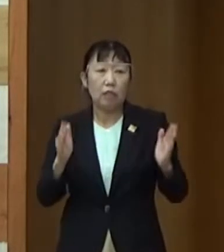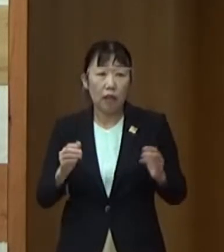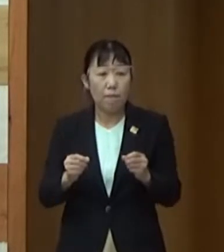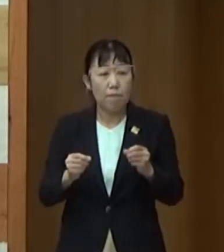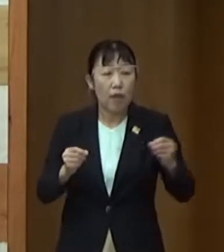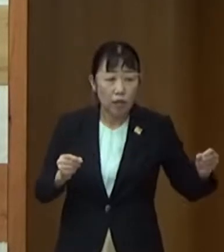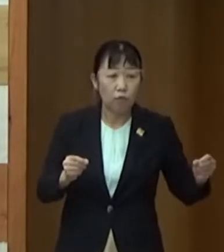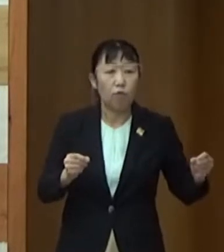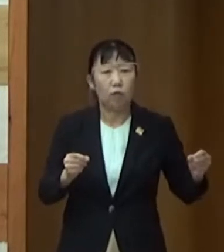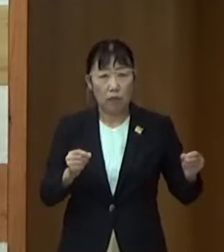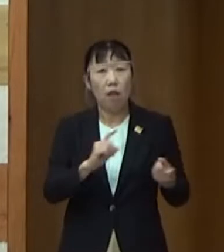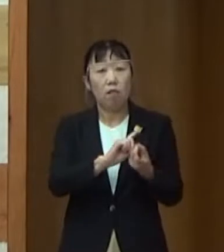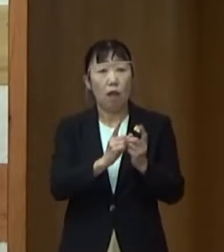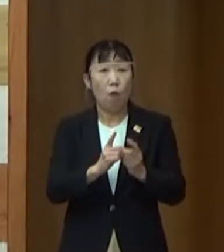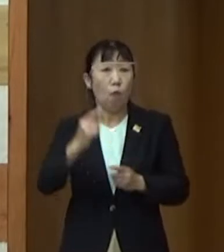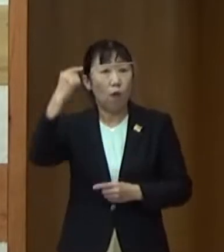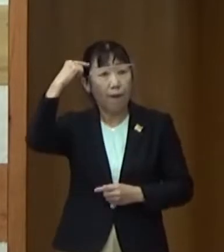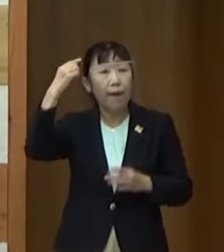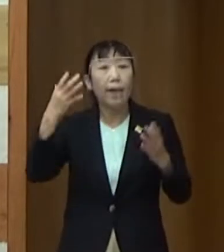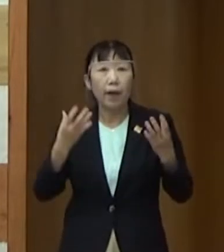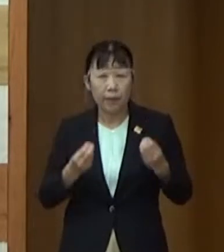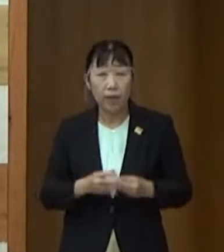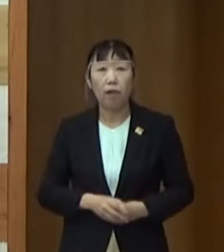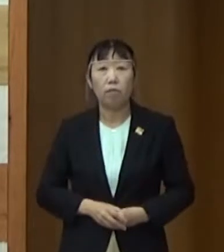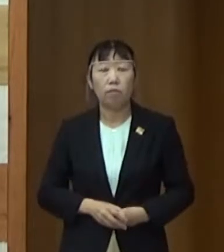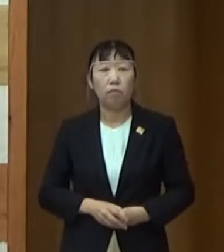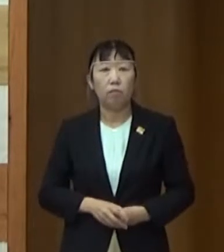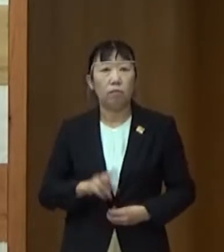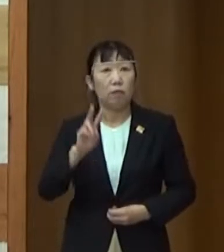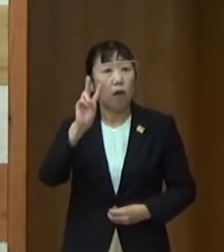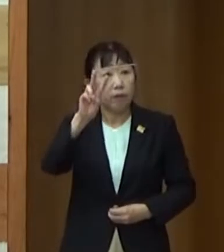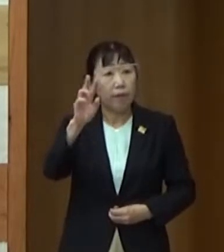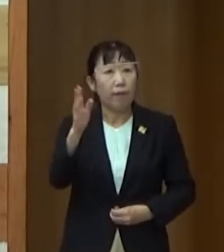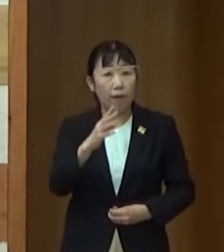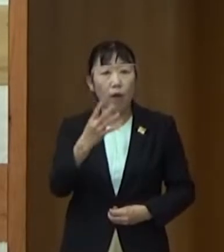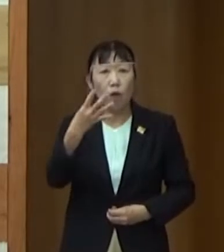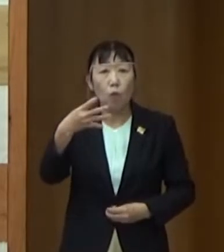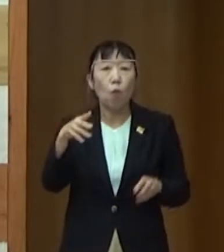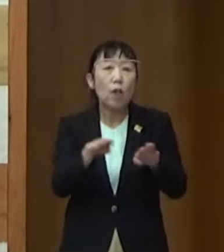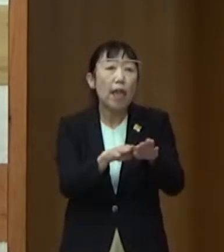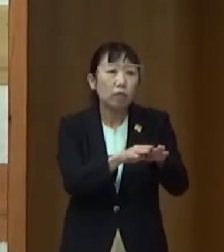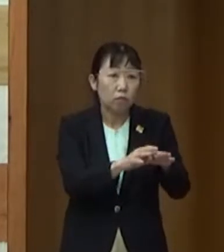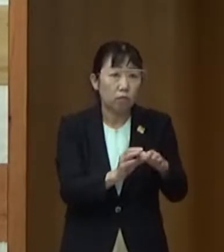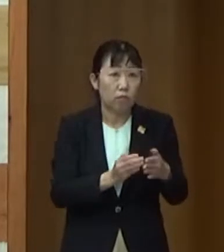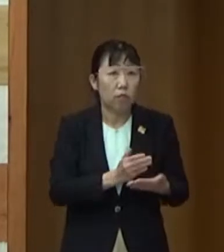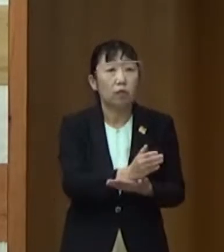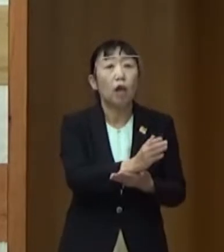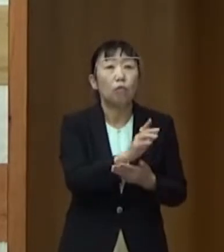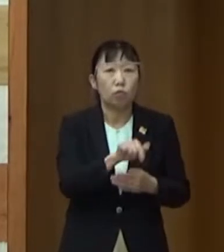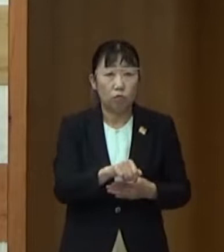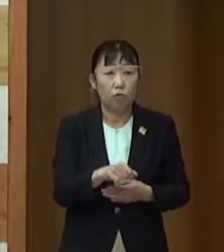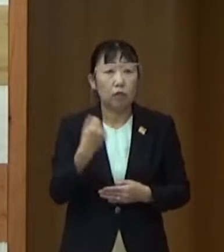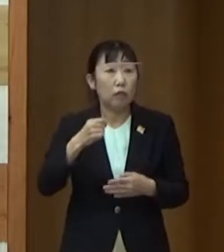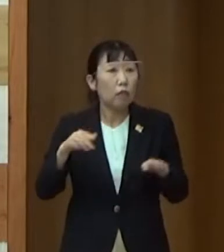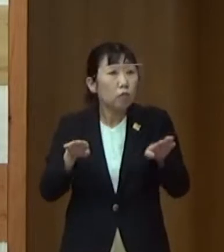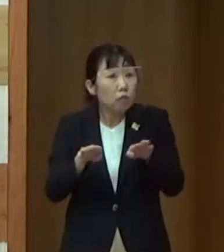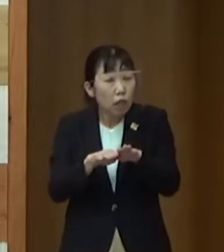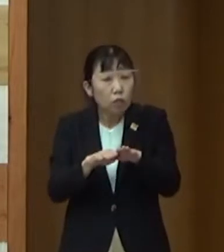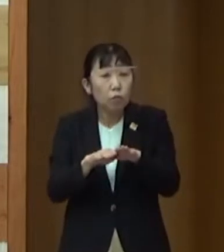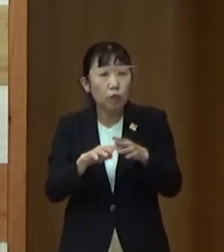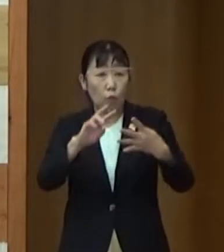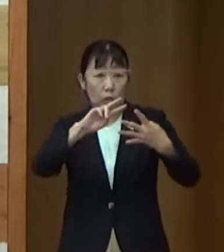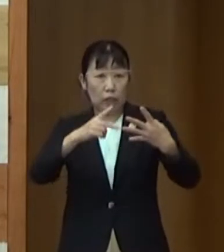。いよいよですね、あさってから4連休も始まります。本格的な夏休みのシー